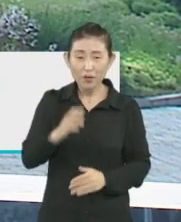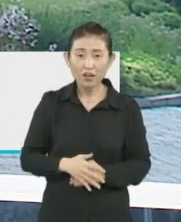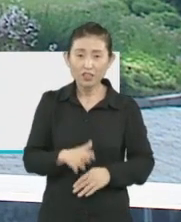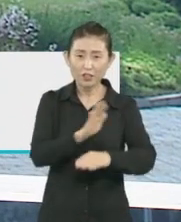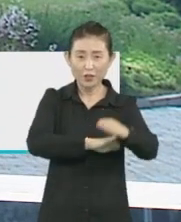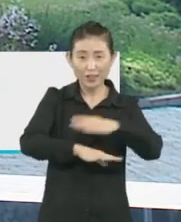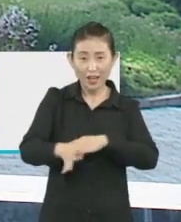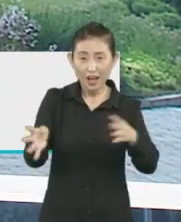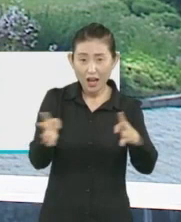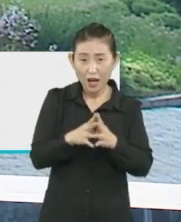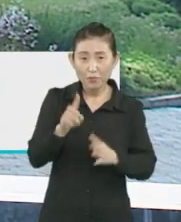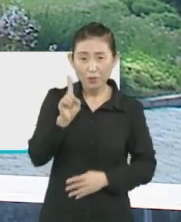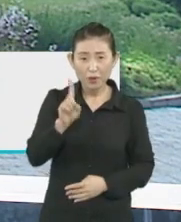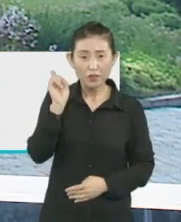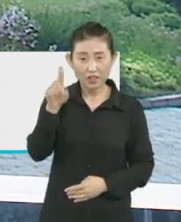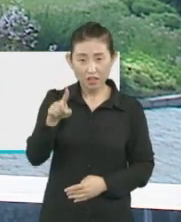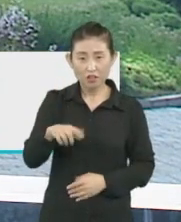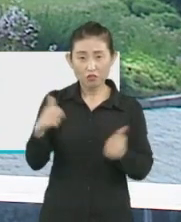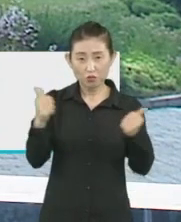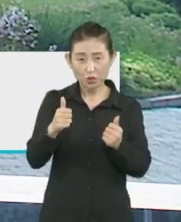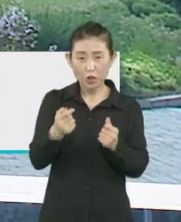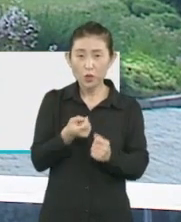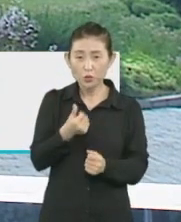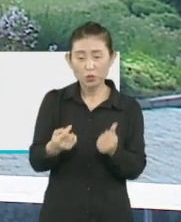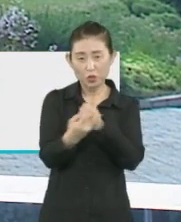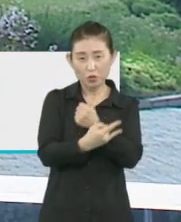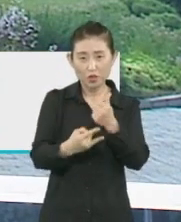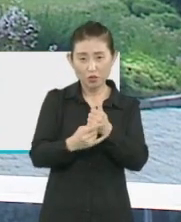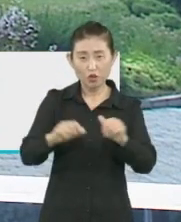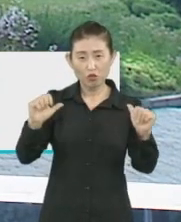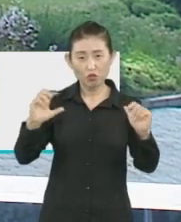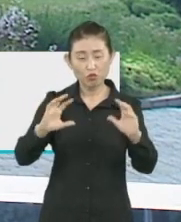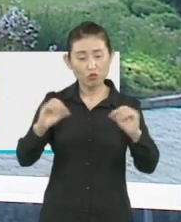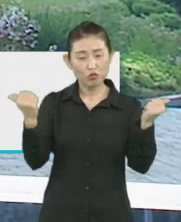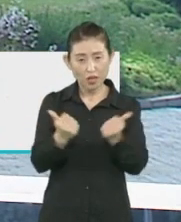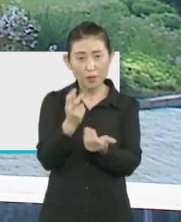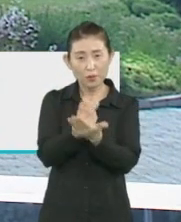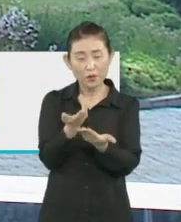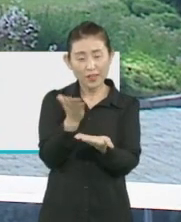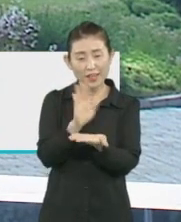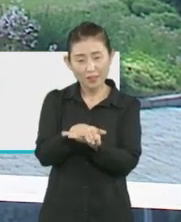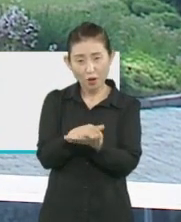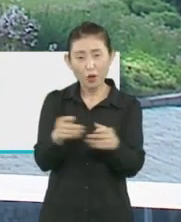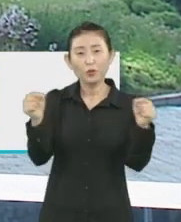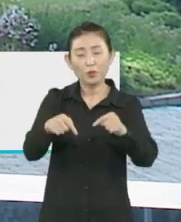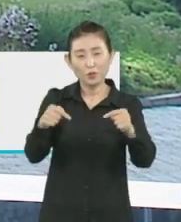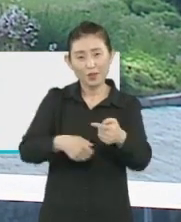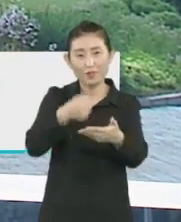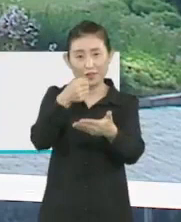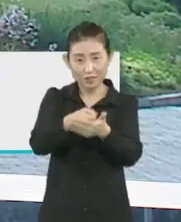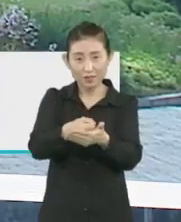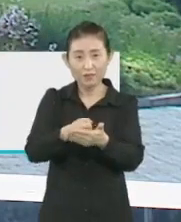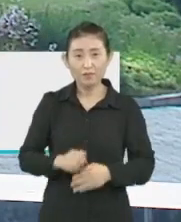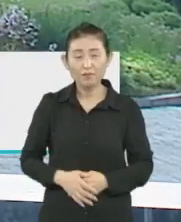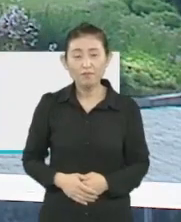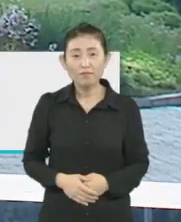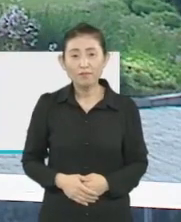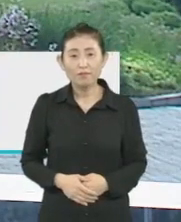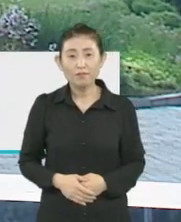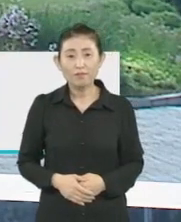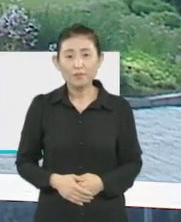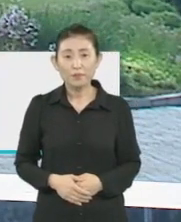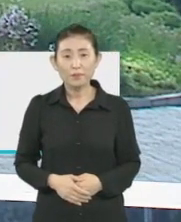전격적인 여야 합의로 내일 국회 운영위원회 소위에서 국회법 개정안을 논의하기로 했습니다. 자세한 소식